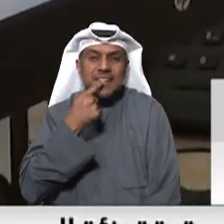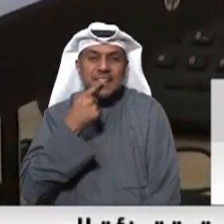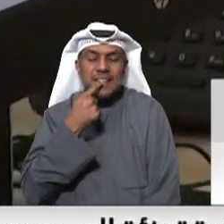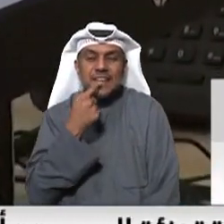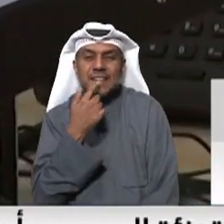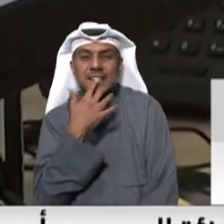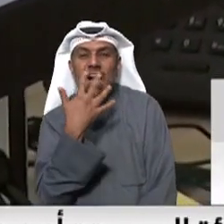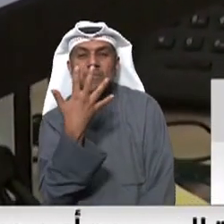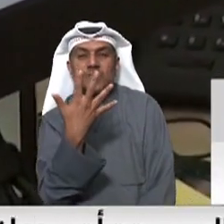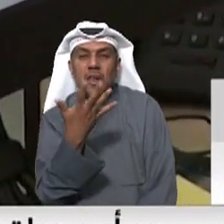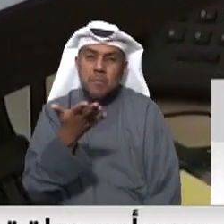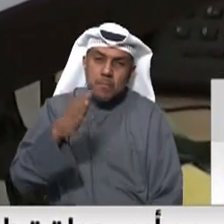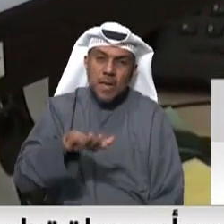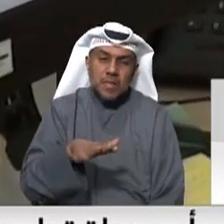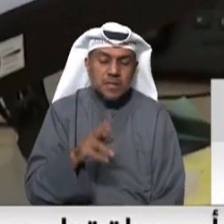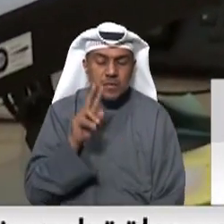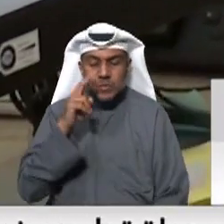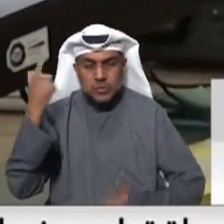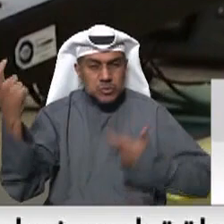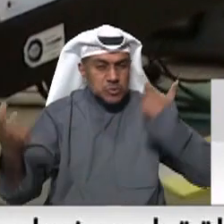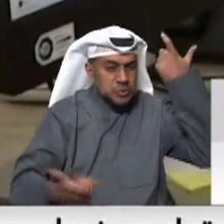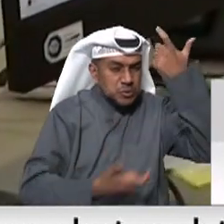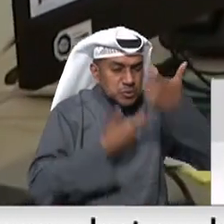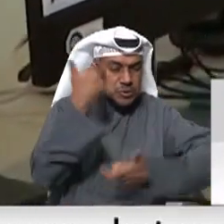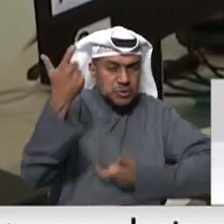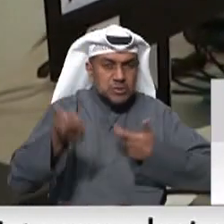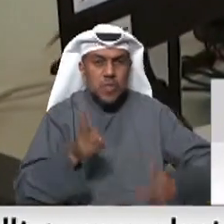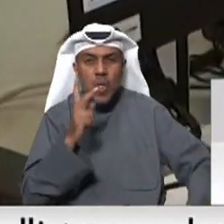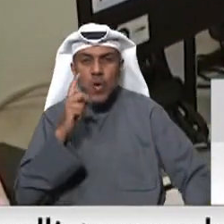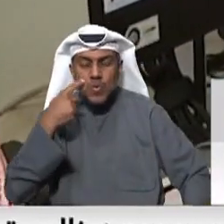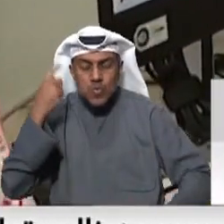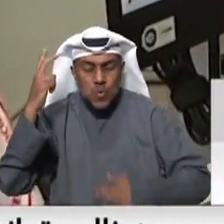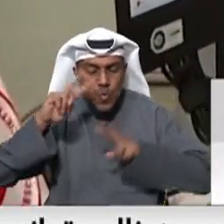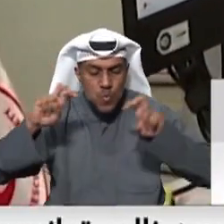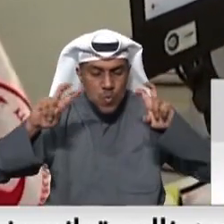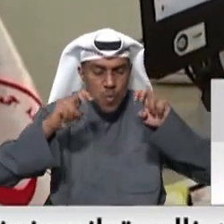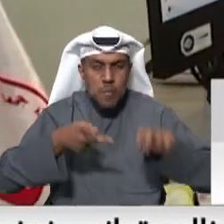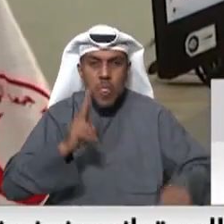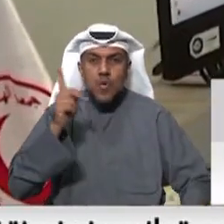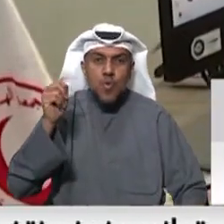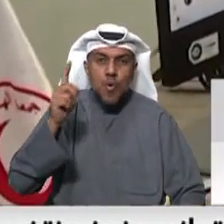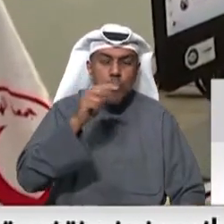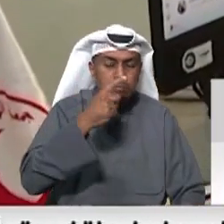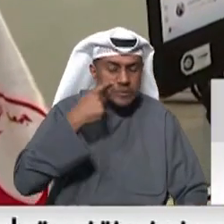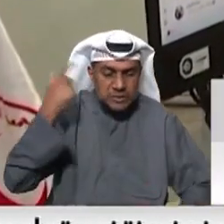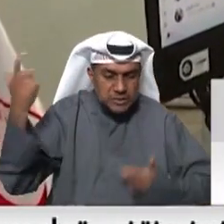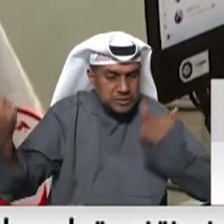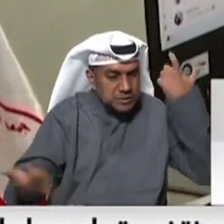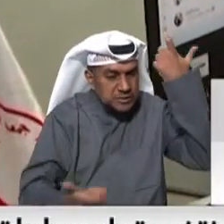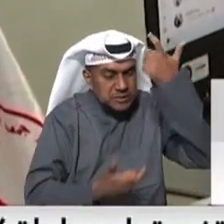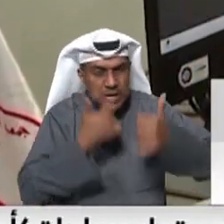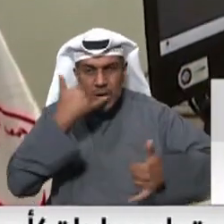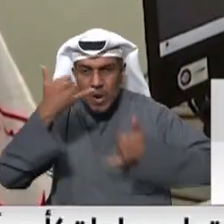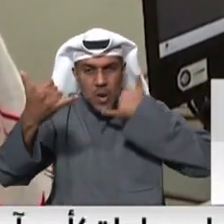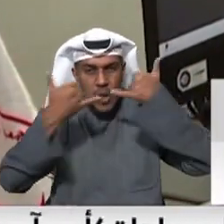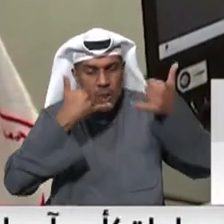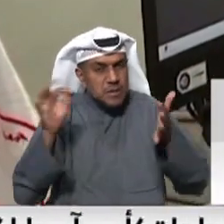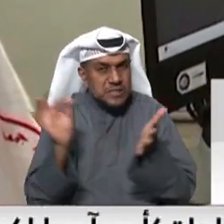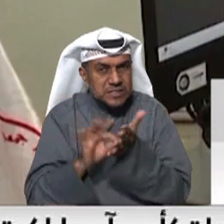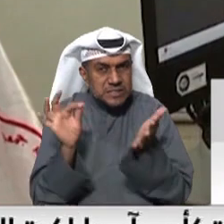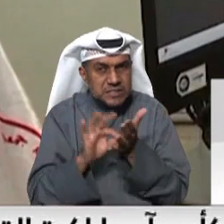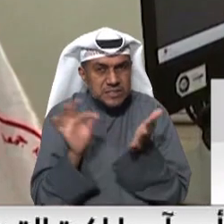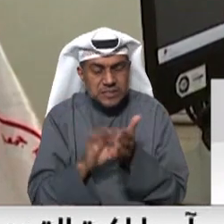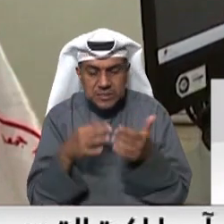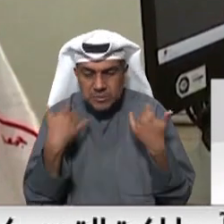ذات 5 أعوام وخمسة من أفراد عائلتها بعد 12 يوما من فقدان الاتصال بها بسبب